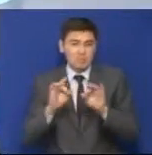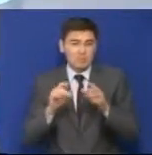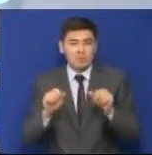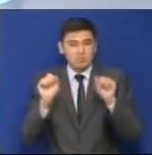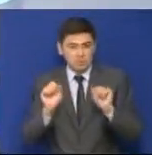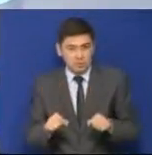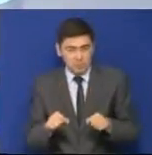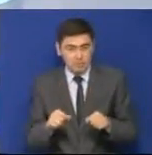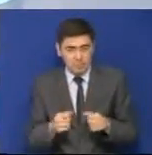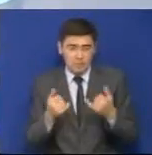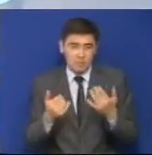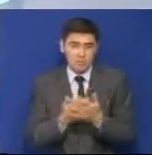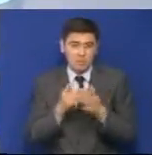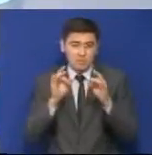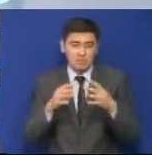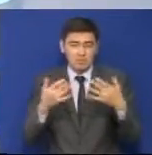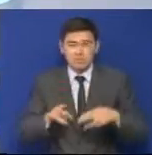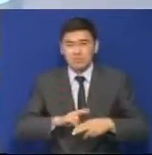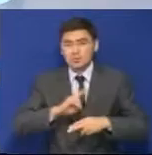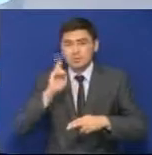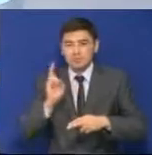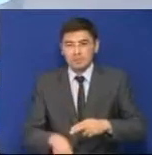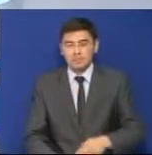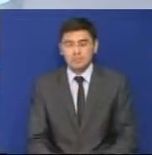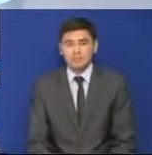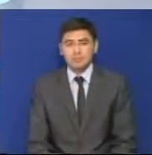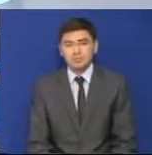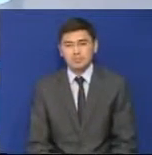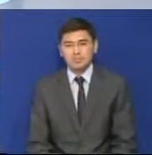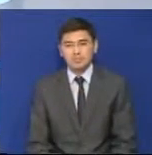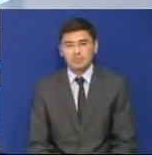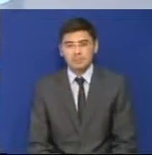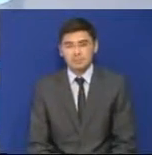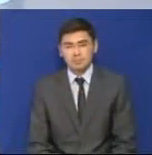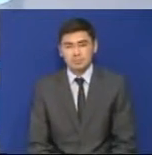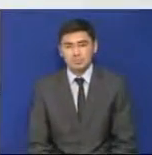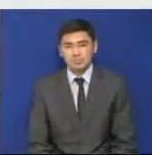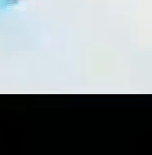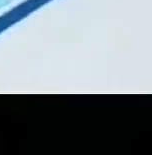Әзірге келіп түскен ақпараттар легі осы. Назарларыңызға рахмет. Амандықта жүздескенше.